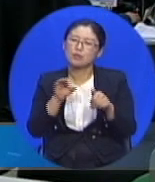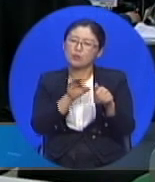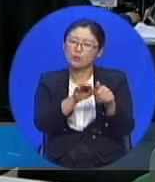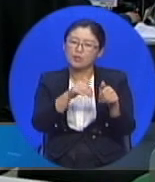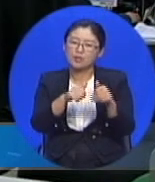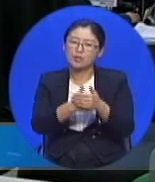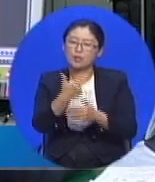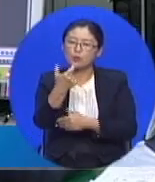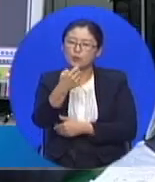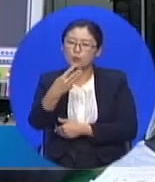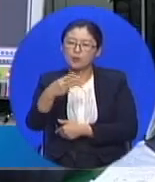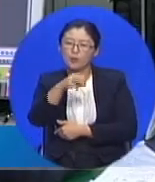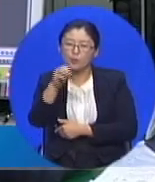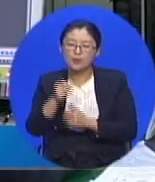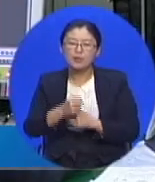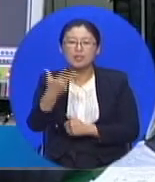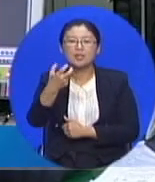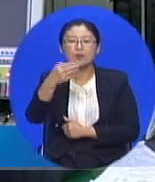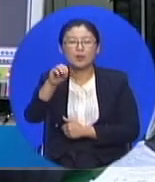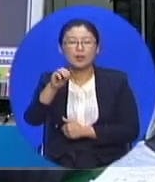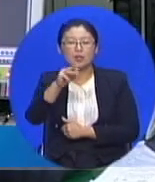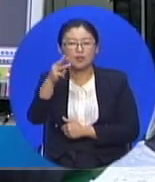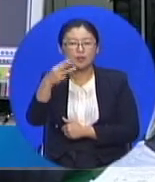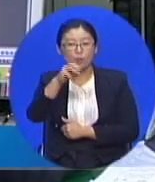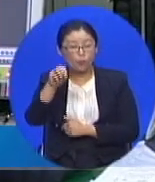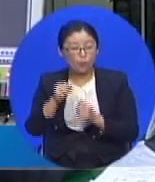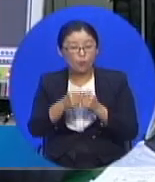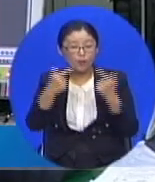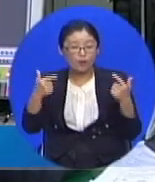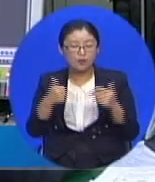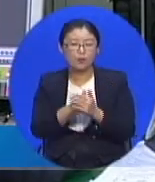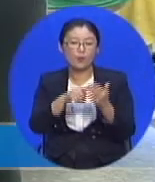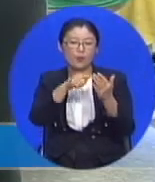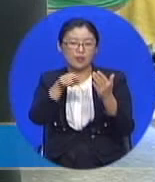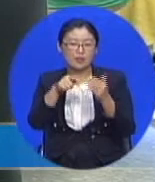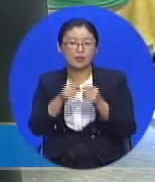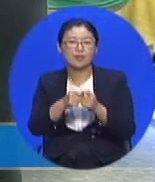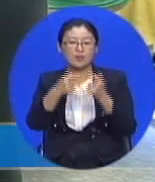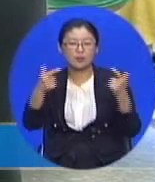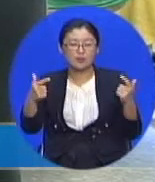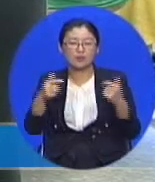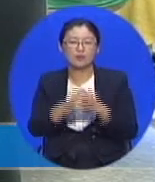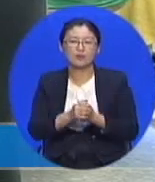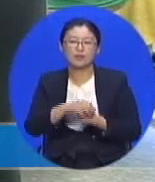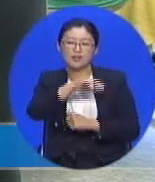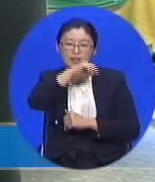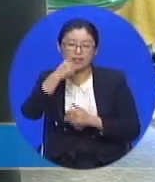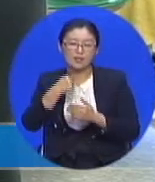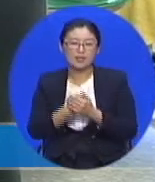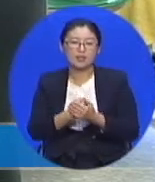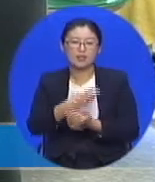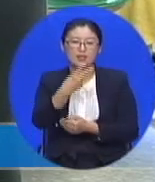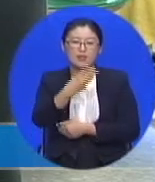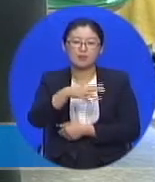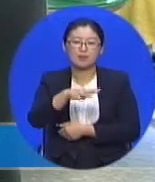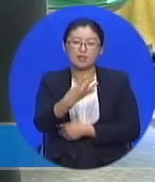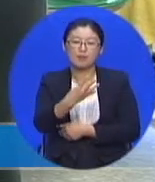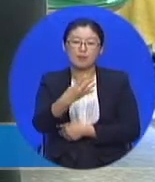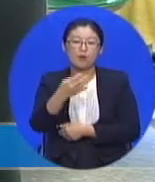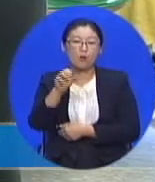63%에서 70%로 확대 적용되며 대상자가 증가한 가운데 예산은 지난해 3,440억